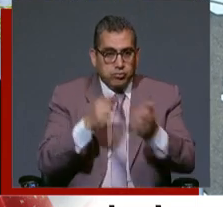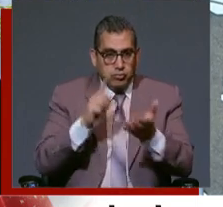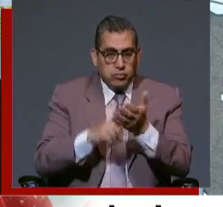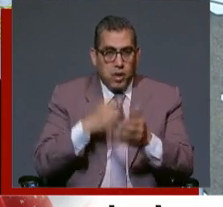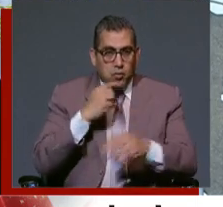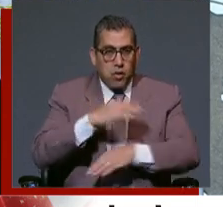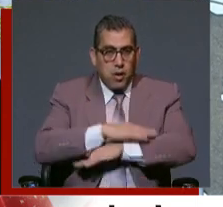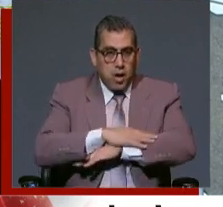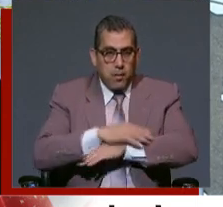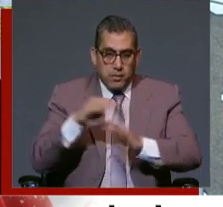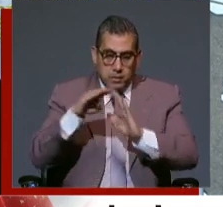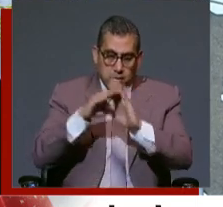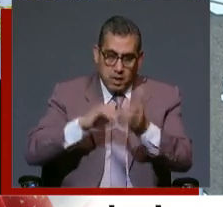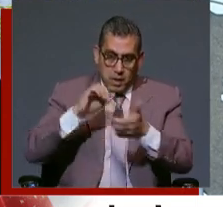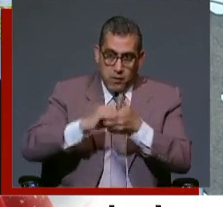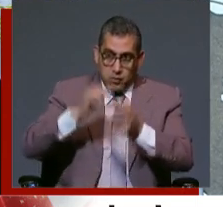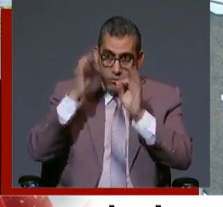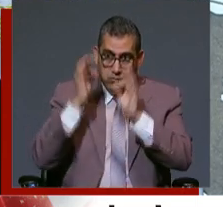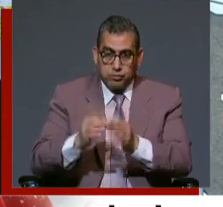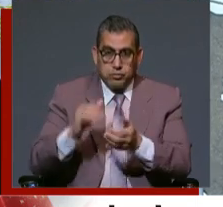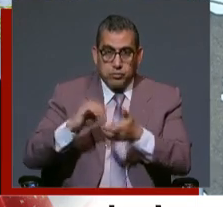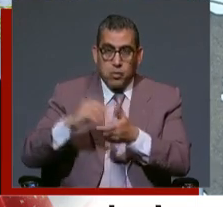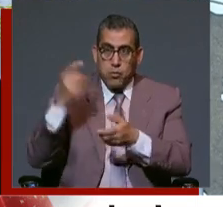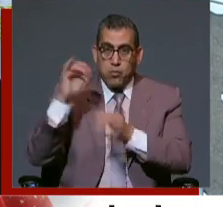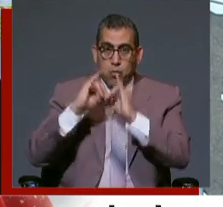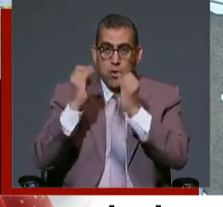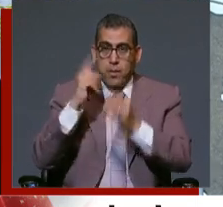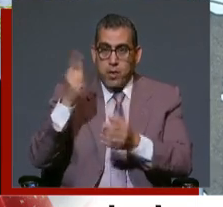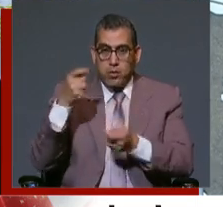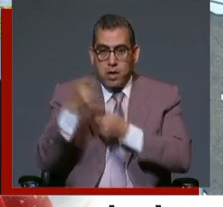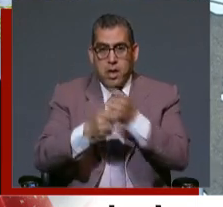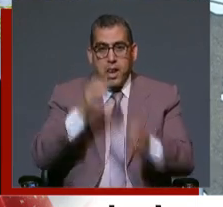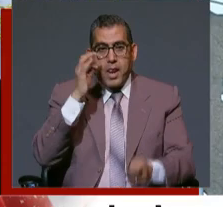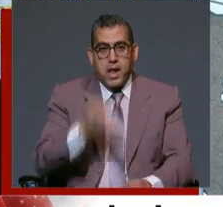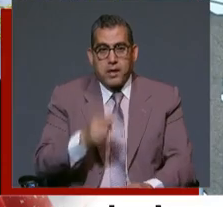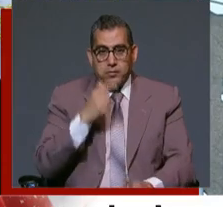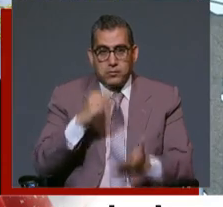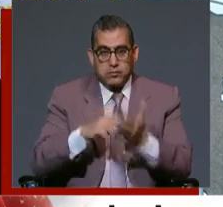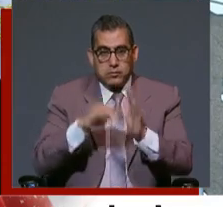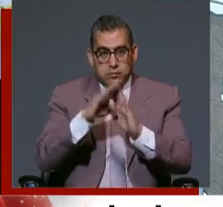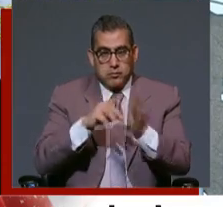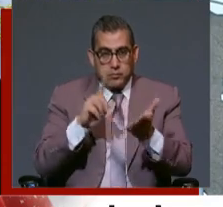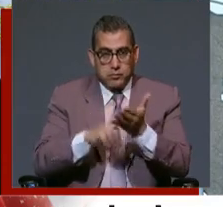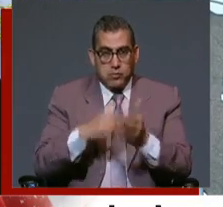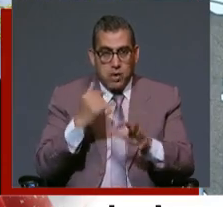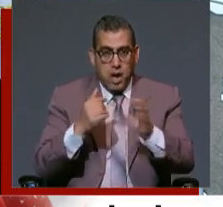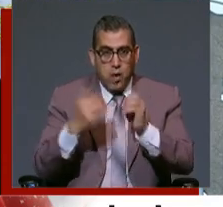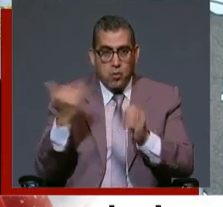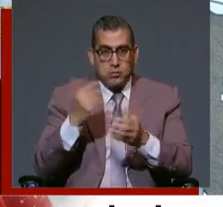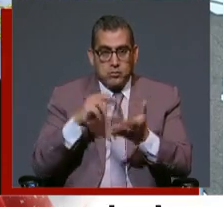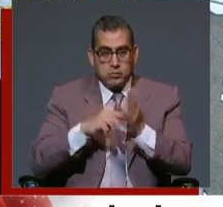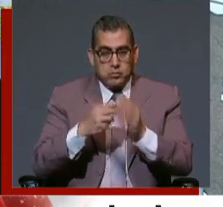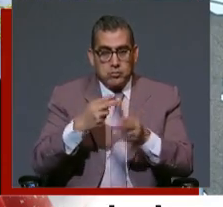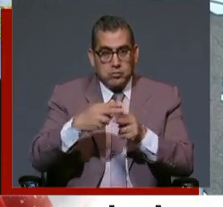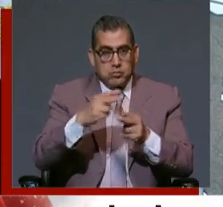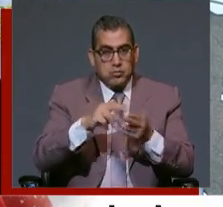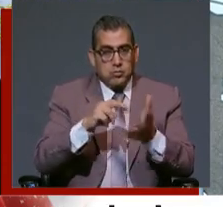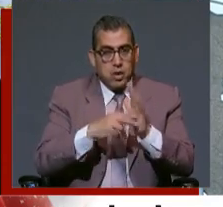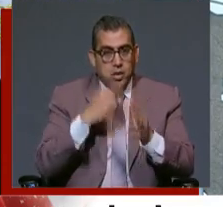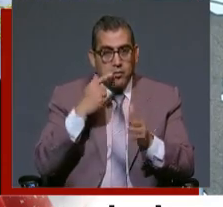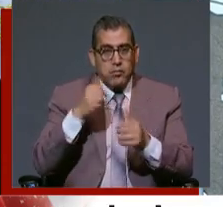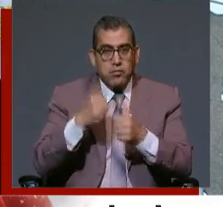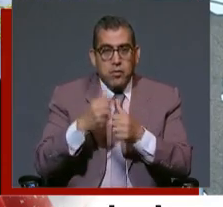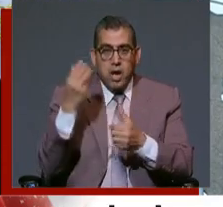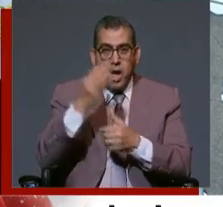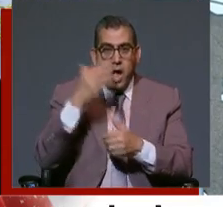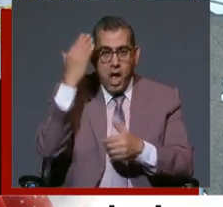احترام الالتزام الذي تعهد به المجتمع الدولي، ولكن كذلك على الجزء الذي سيكون مستحقا